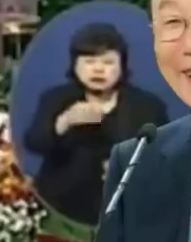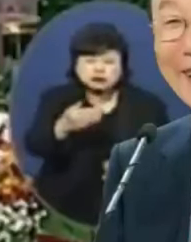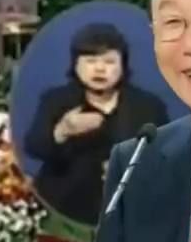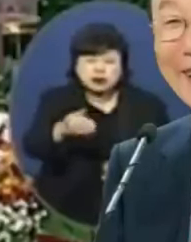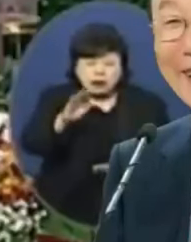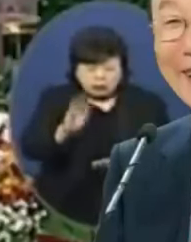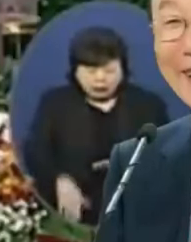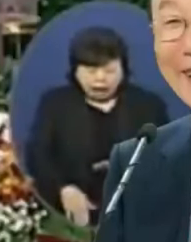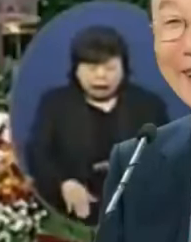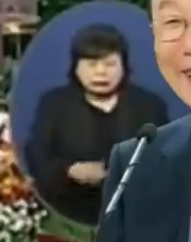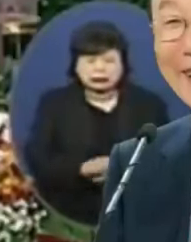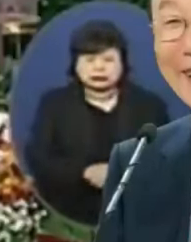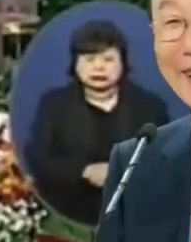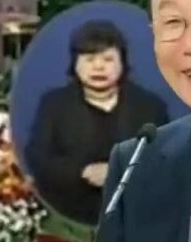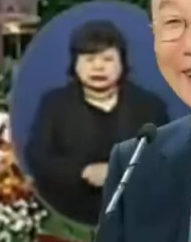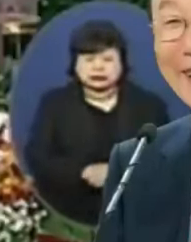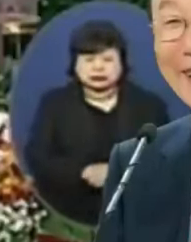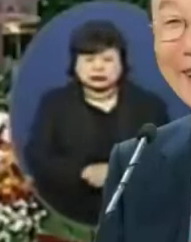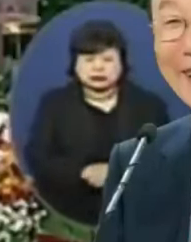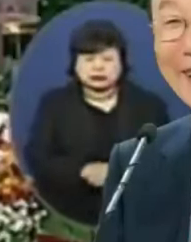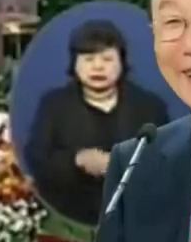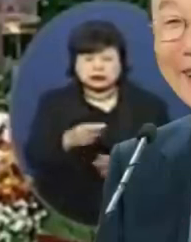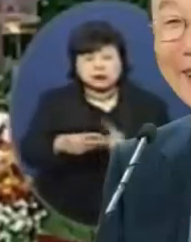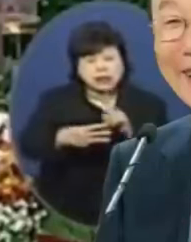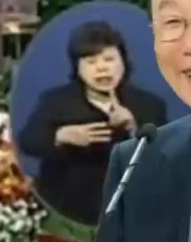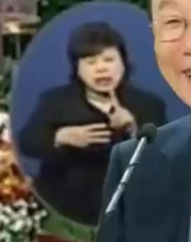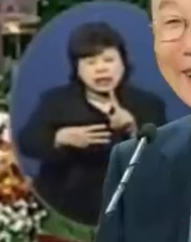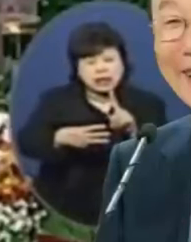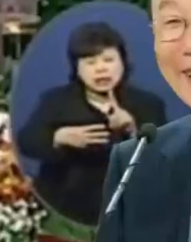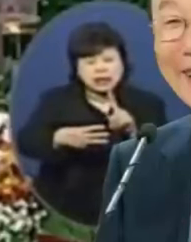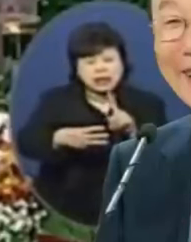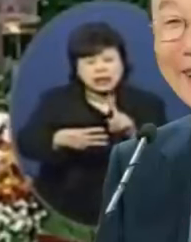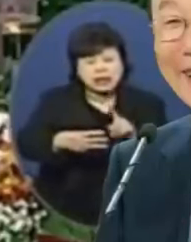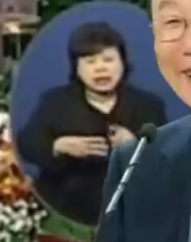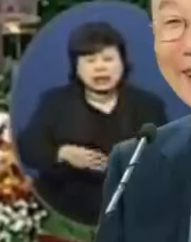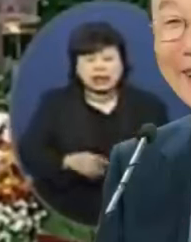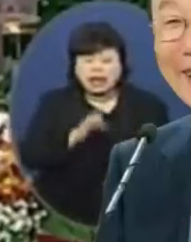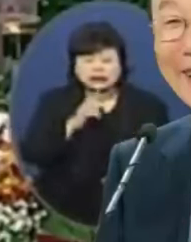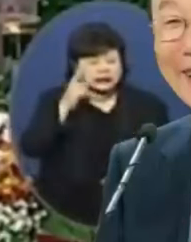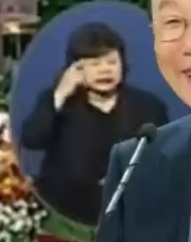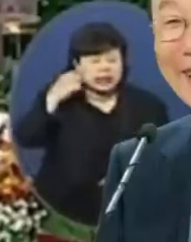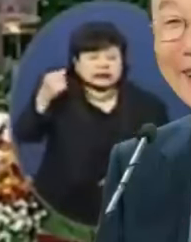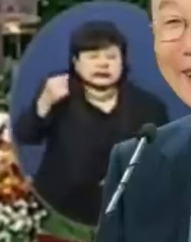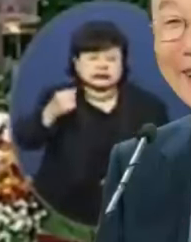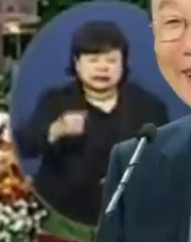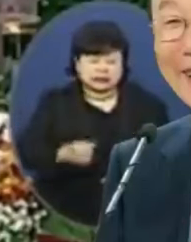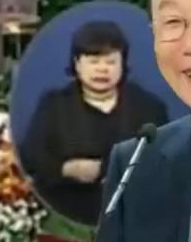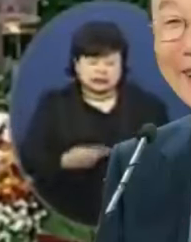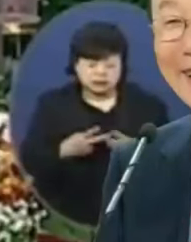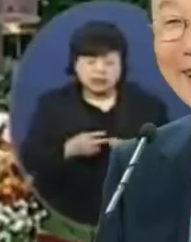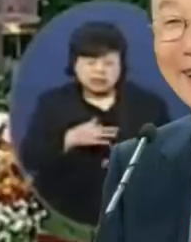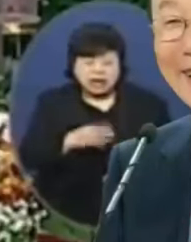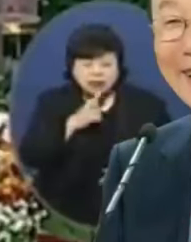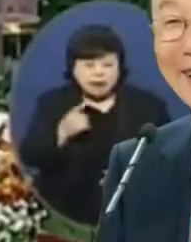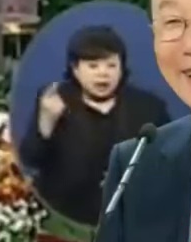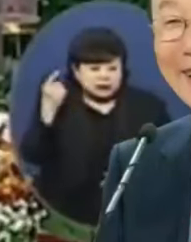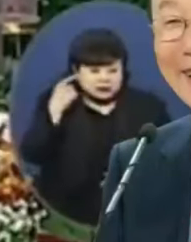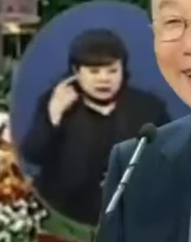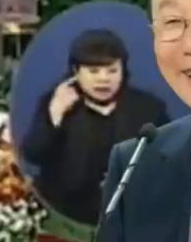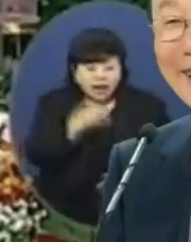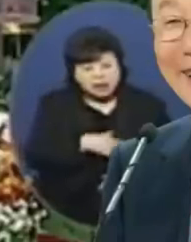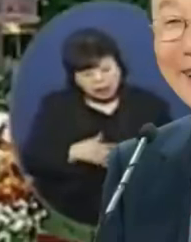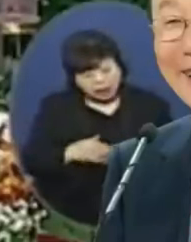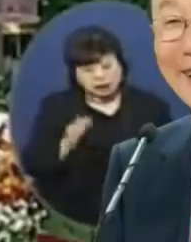29파운드밖에 못 잡아요. 3분지 1밖에 없어요. 부정적인 생각을 하니까 3분지 1밖에 못 잡아요.